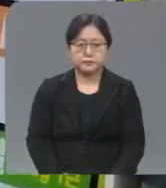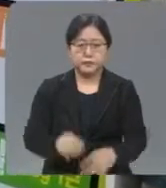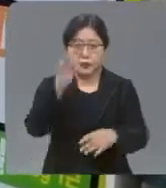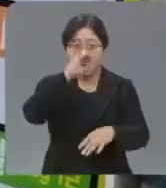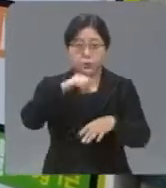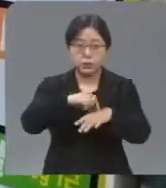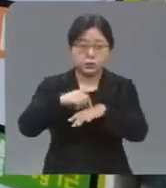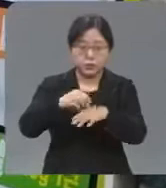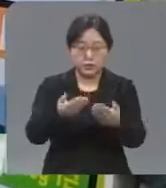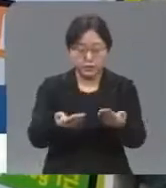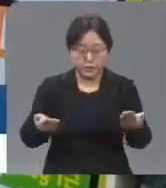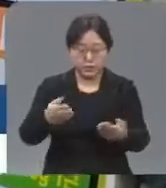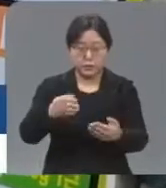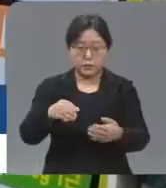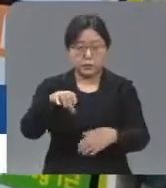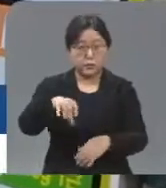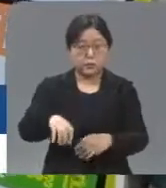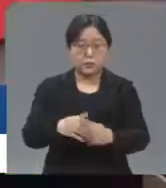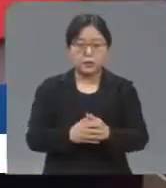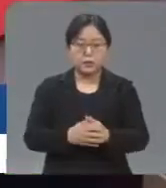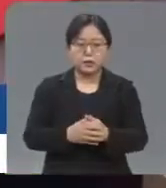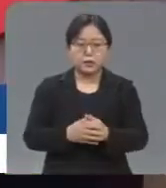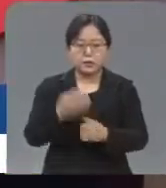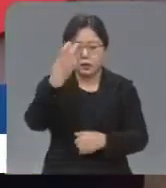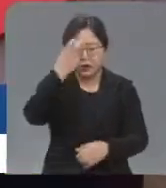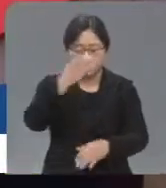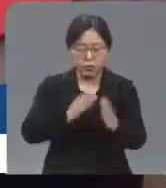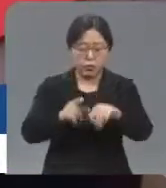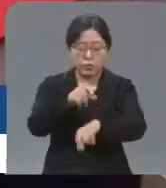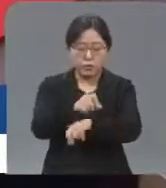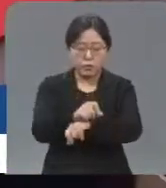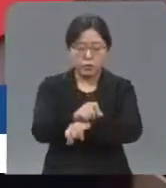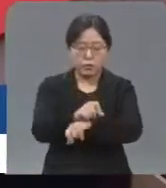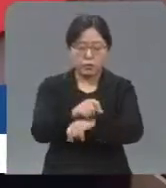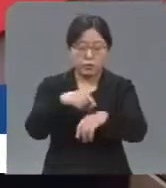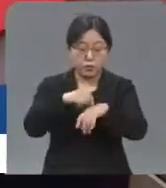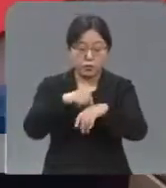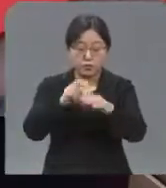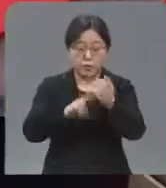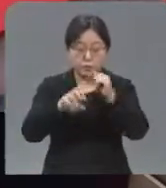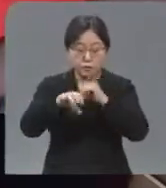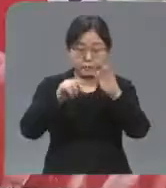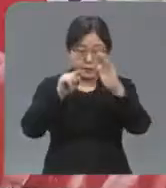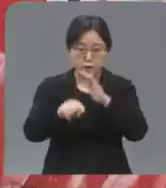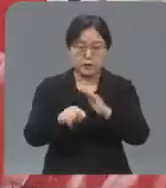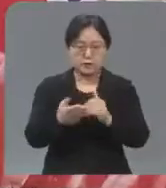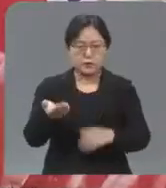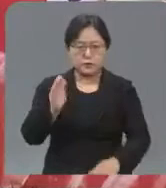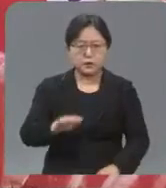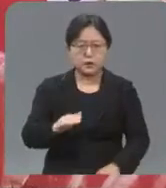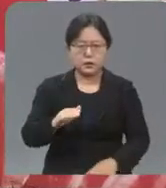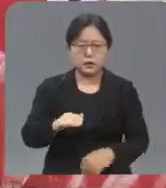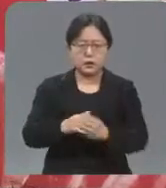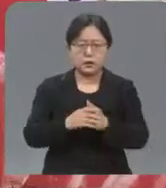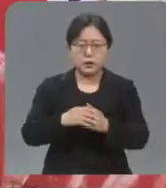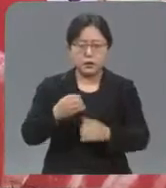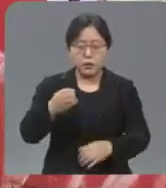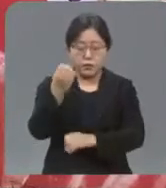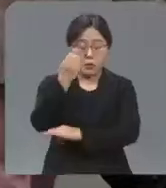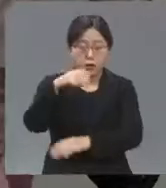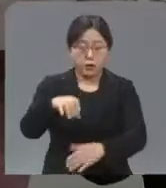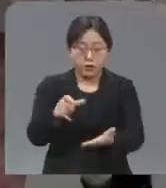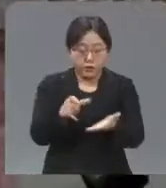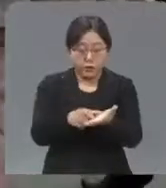돼지고기를 가득 진열해 놓은 한 정육점. 단속 공무원과 함께 정육점을 찾았습니다. 그런데 대패 삼겹살의 원산지